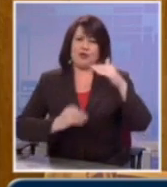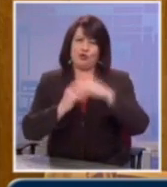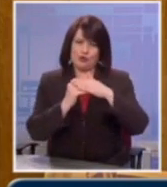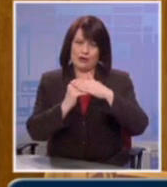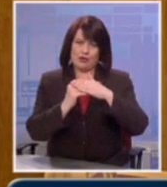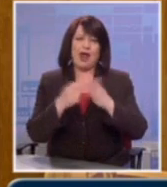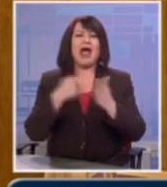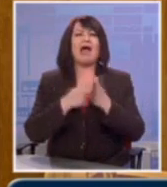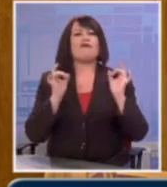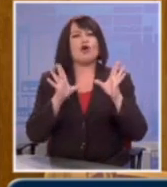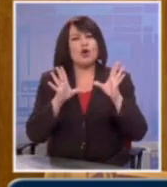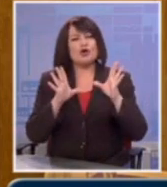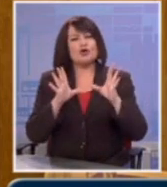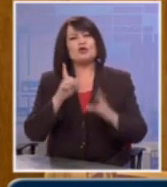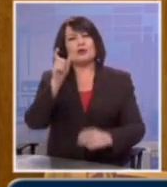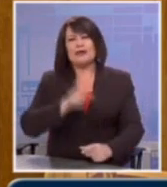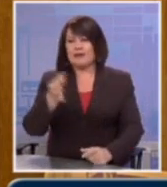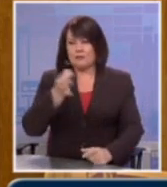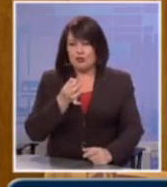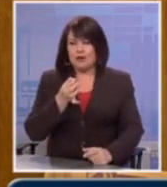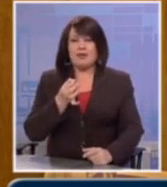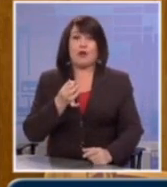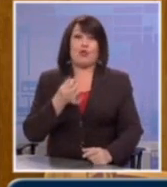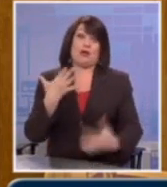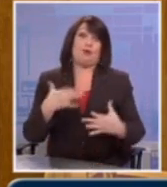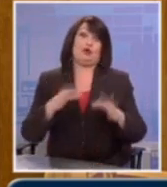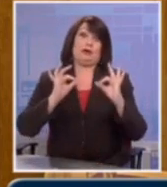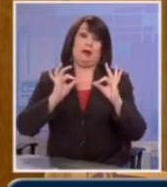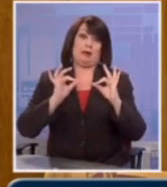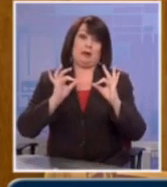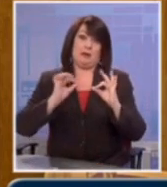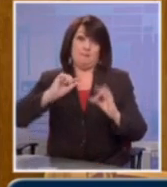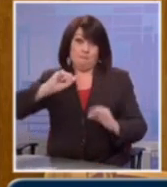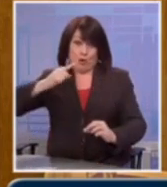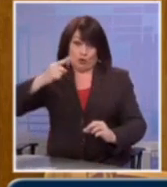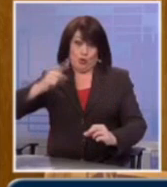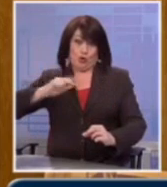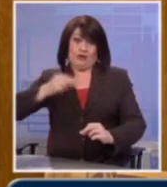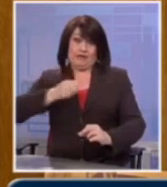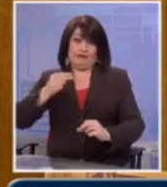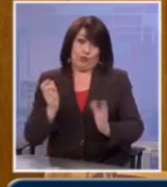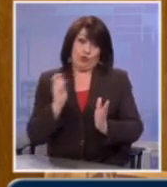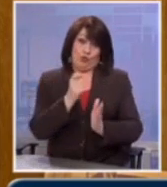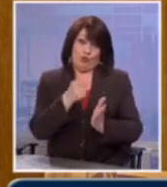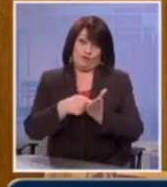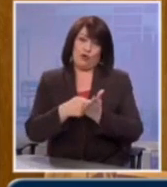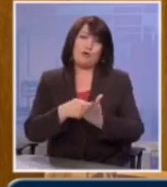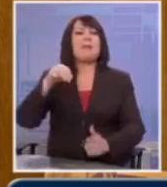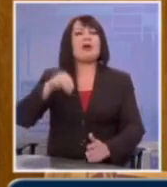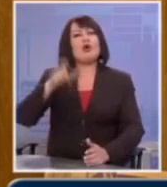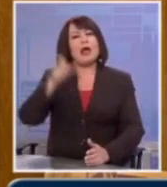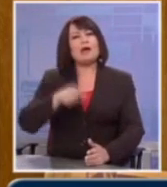είναι αφορολόγητες όχι να φορολογούνται από το πρώτο ευρώ βεβαίως όπως ήταν μέσα στο νόμο η κυρία